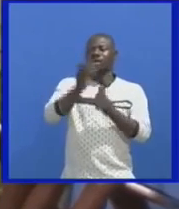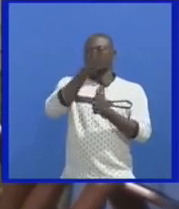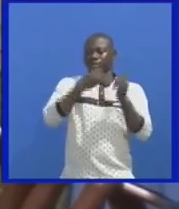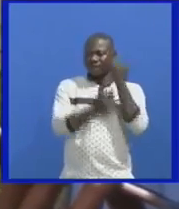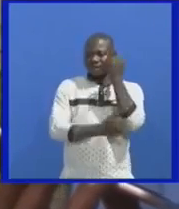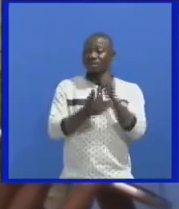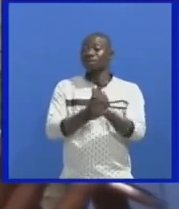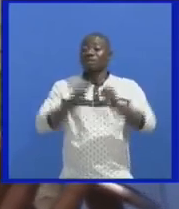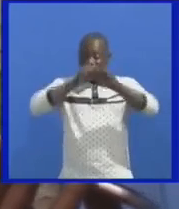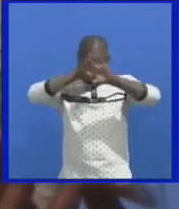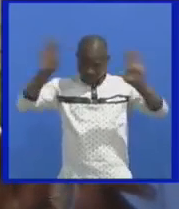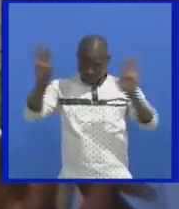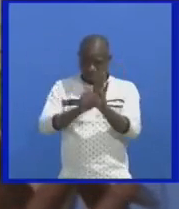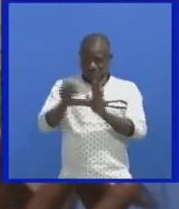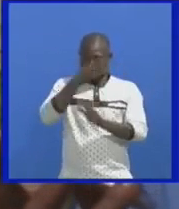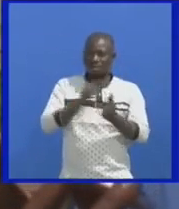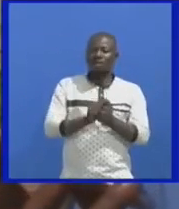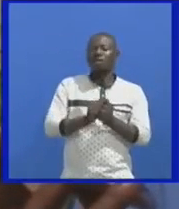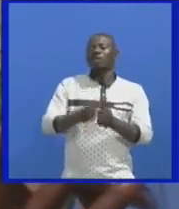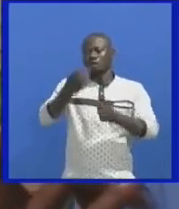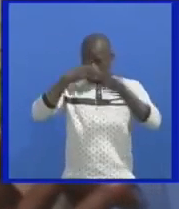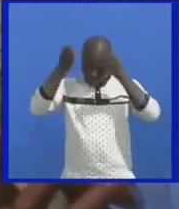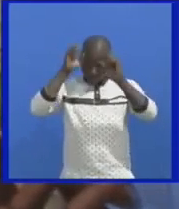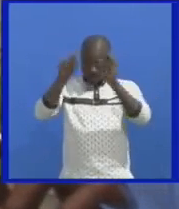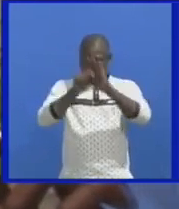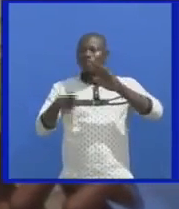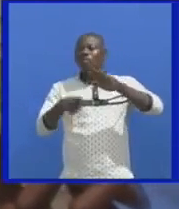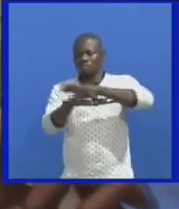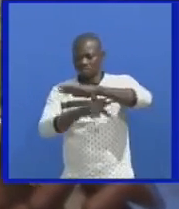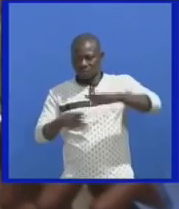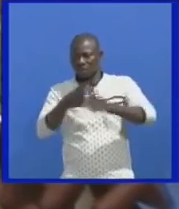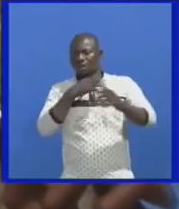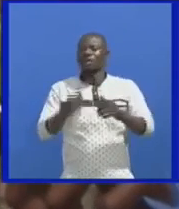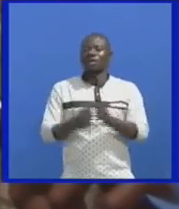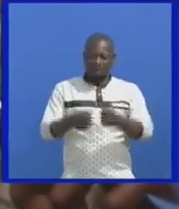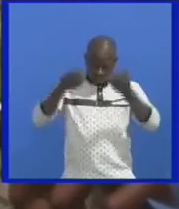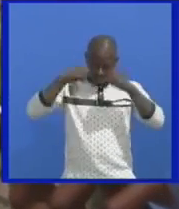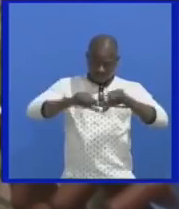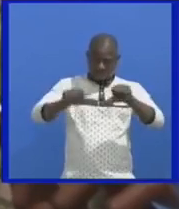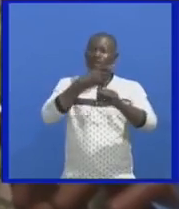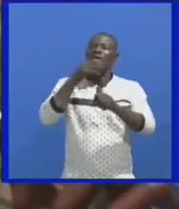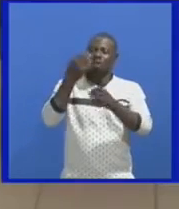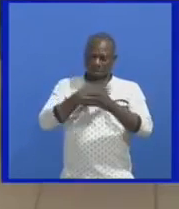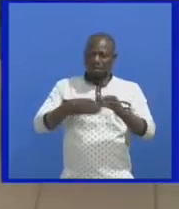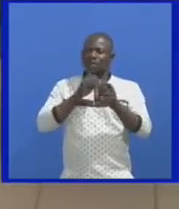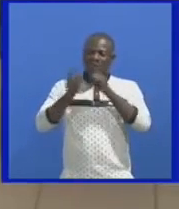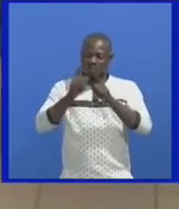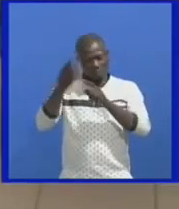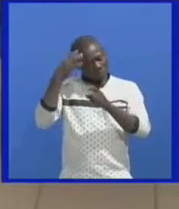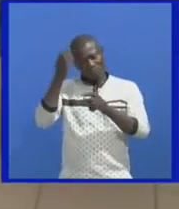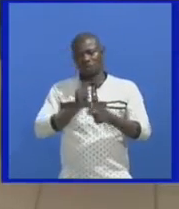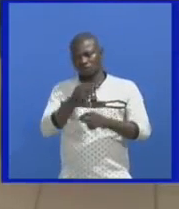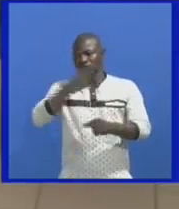clairement, l'éducation de base et l'alphabétisation étaient une thématique sur laquelle la Suisse a voulu s'engager. Mise en œuvre